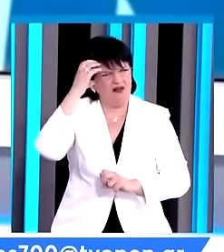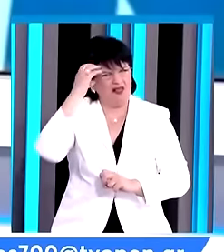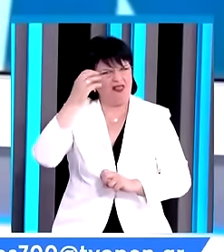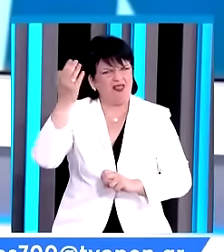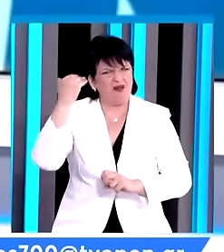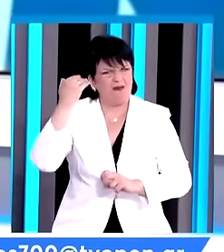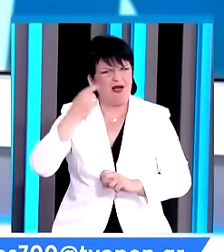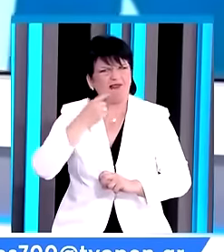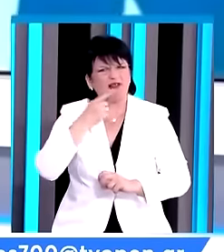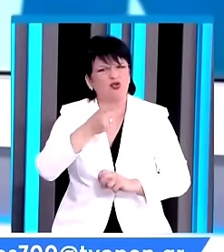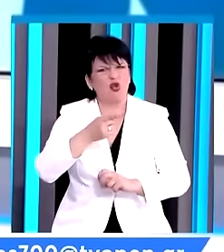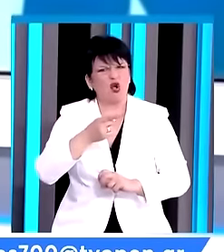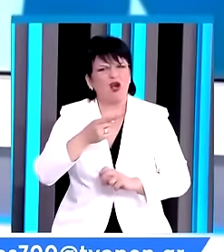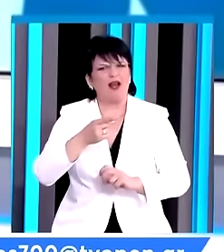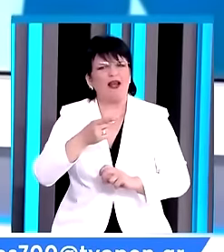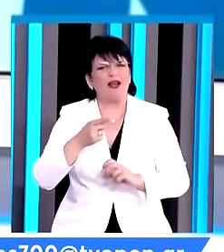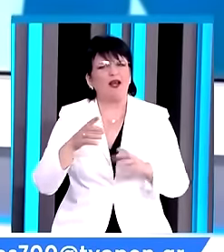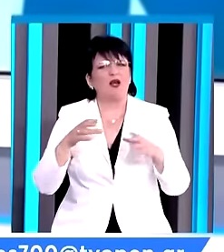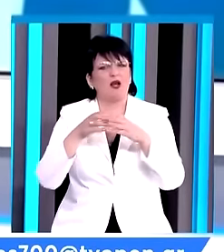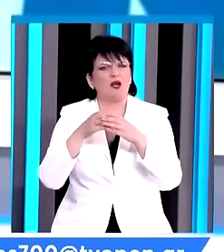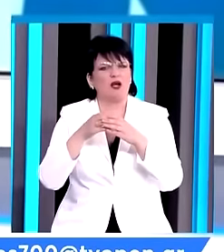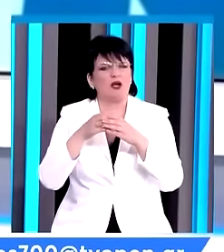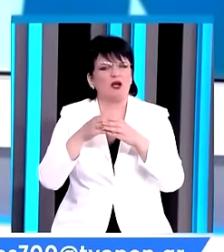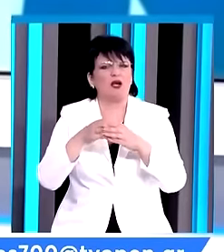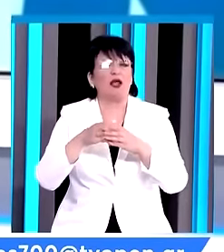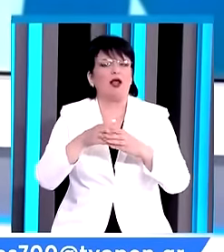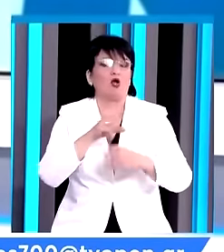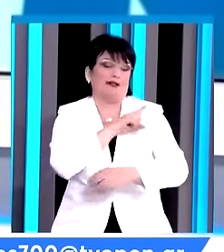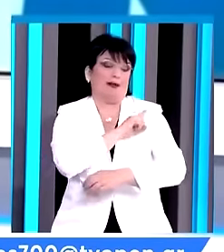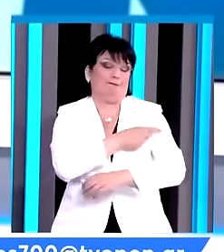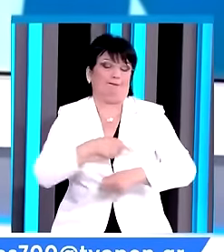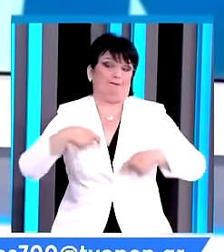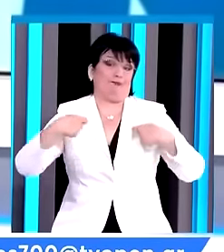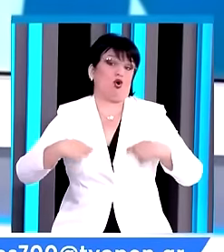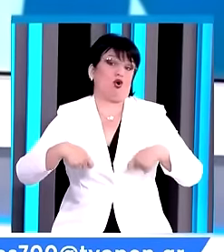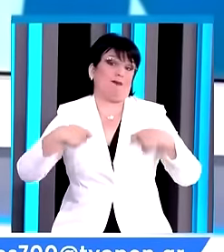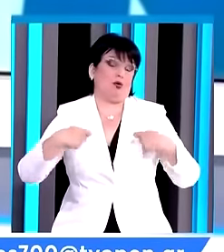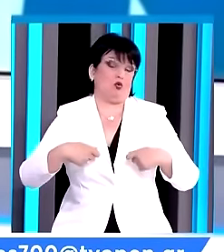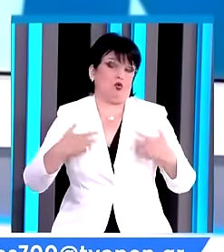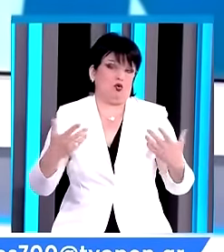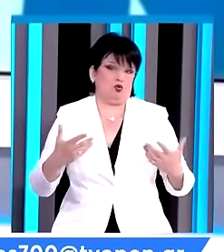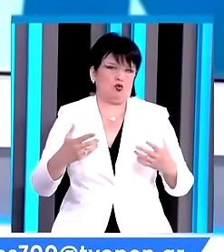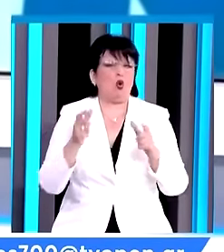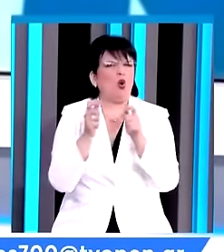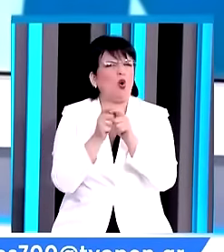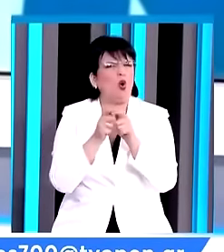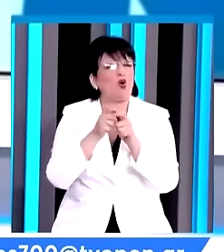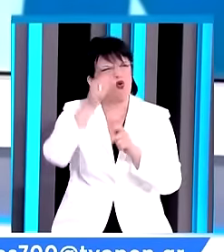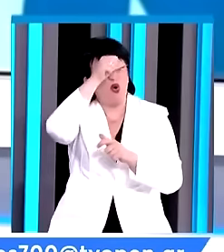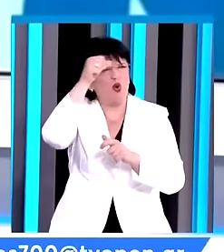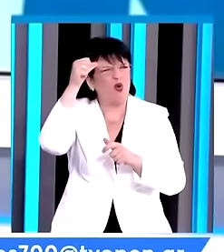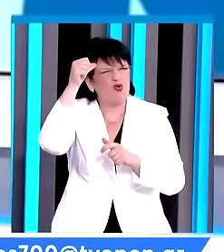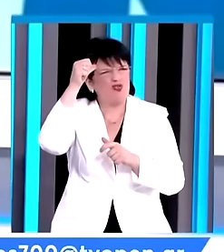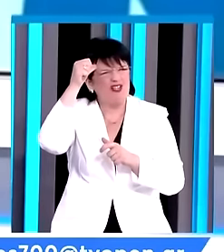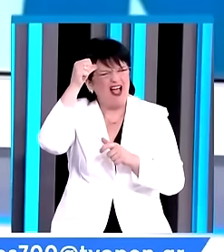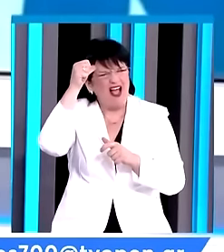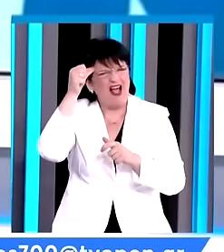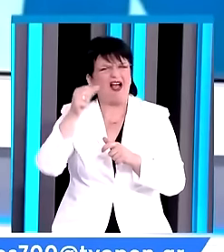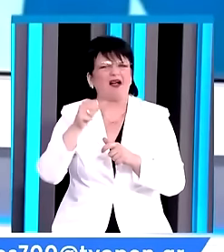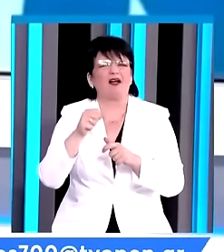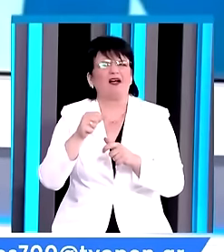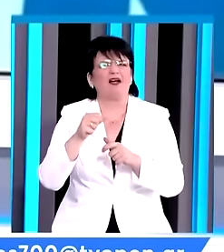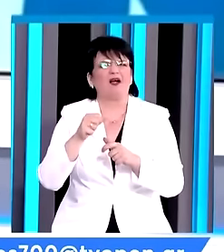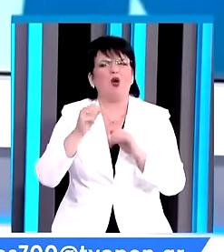το λέω αυτό για την κατηγορία μας περί προνομιούχων, όταν πήγα στο χωριό της Κοζάνη, σε ένα χωριό